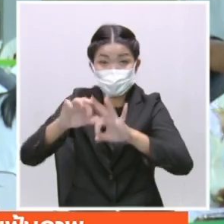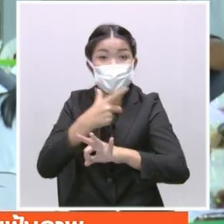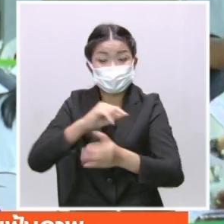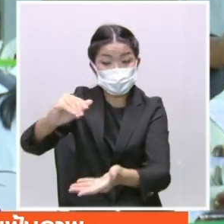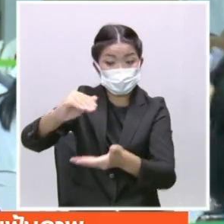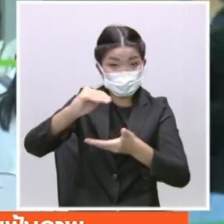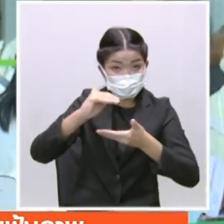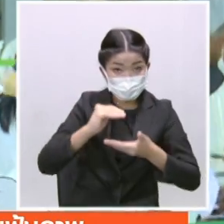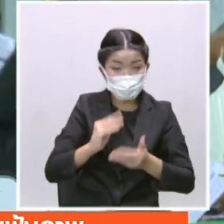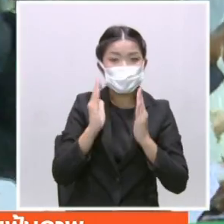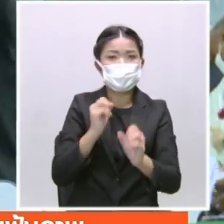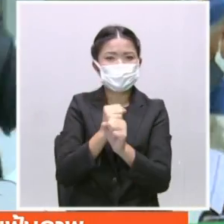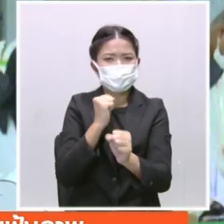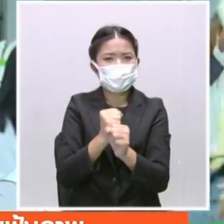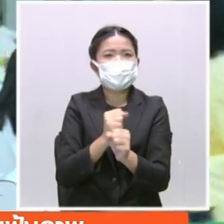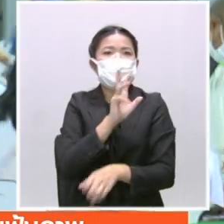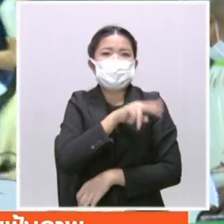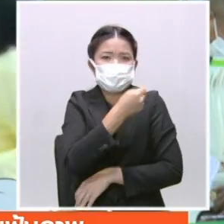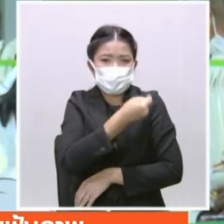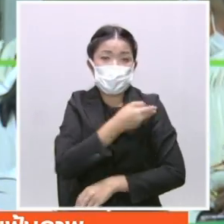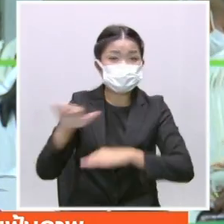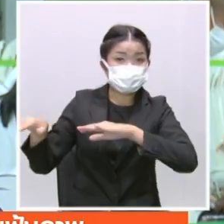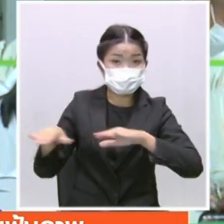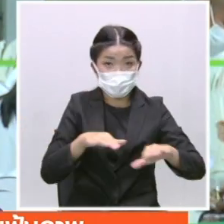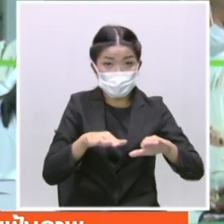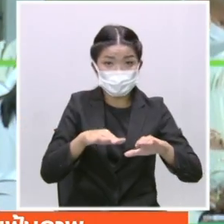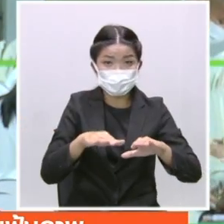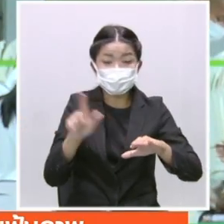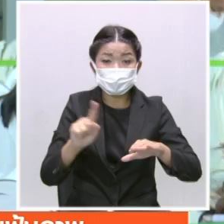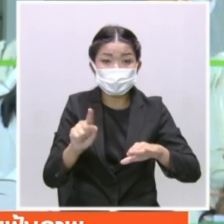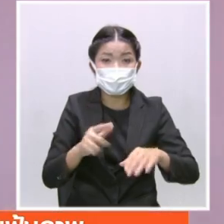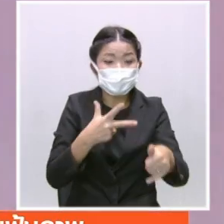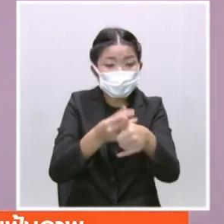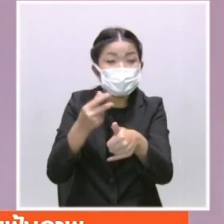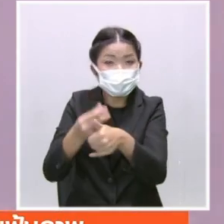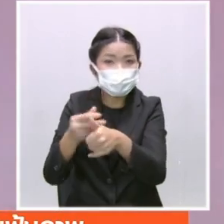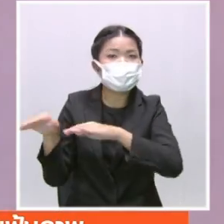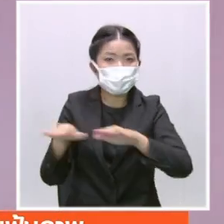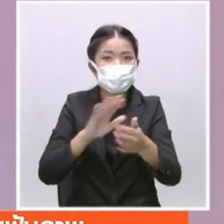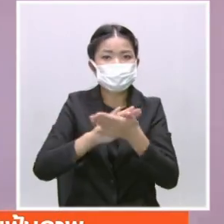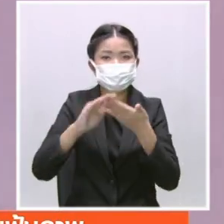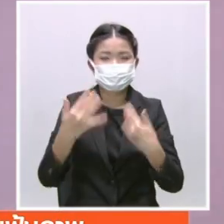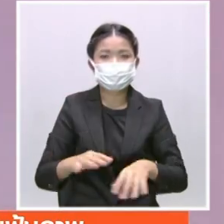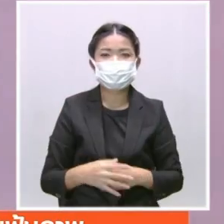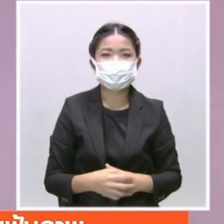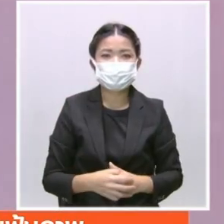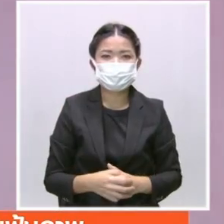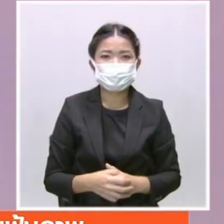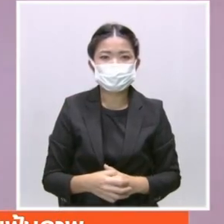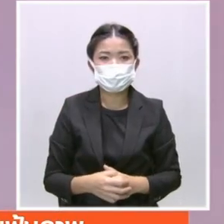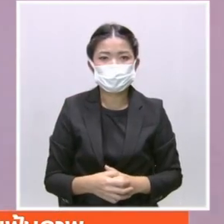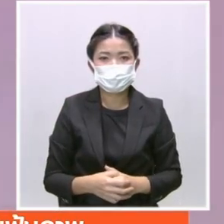นำมาใช้ทางบุคลากรสาธารณสุขก็เตรียมความพร้อมในการที่จะฉีดวัคซีนเอาไว้แล้วค่ะ